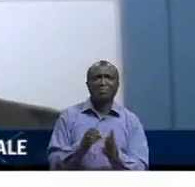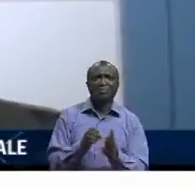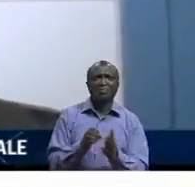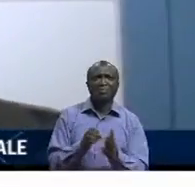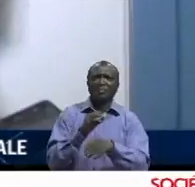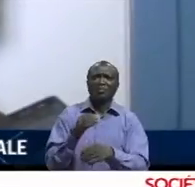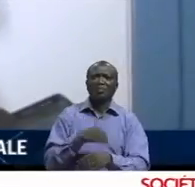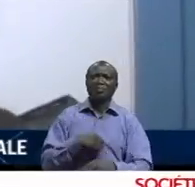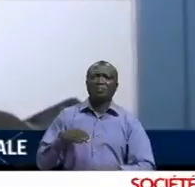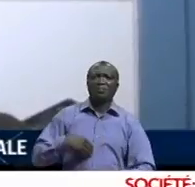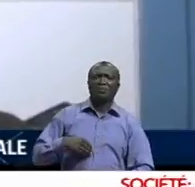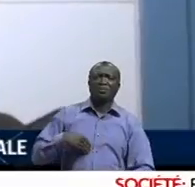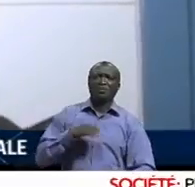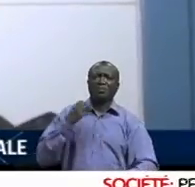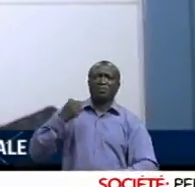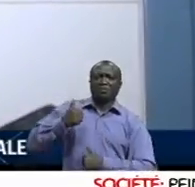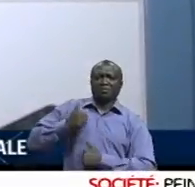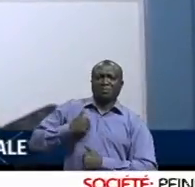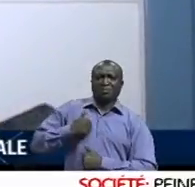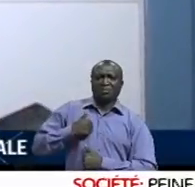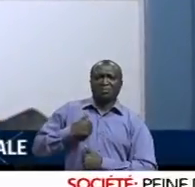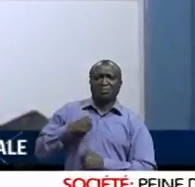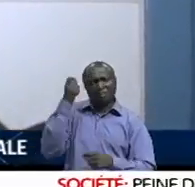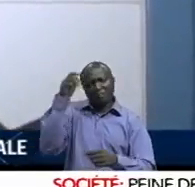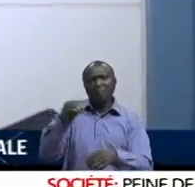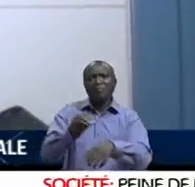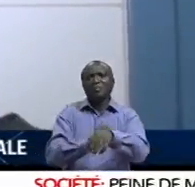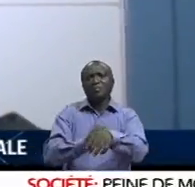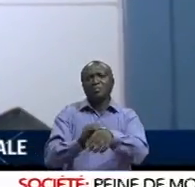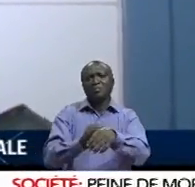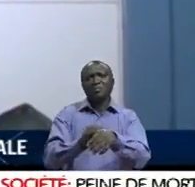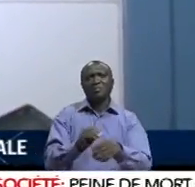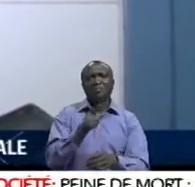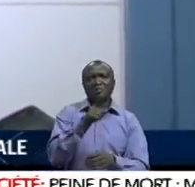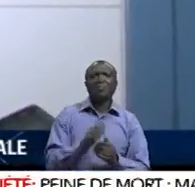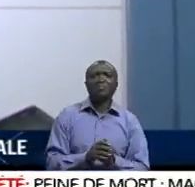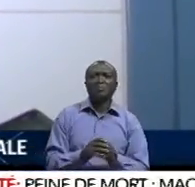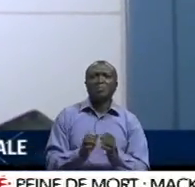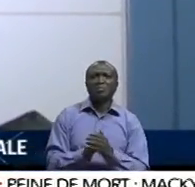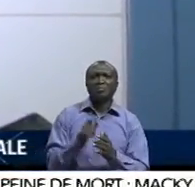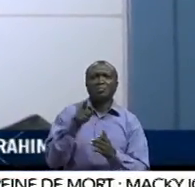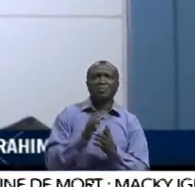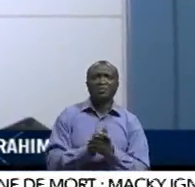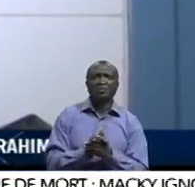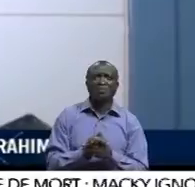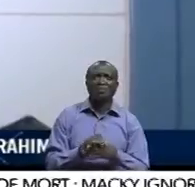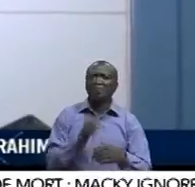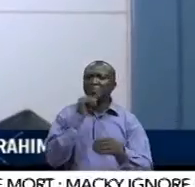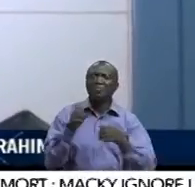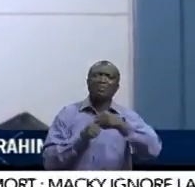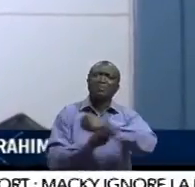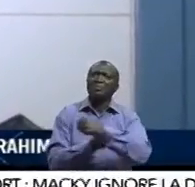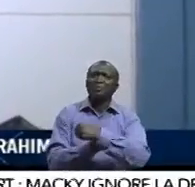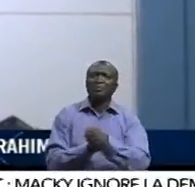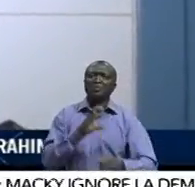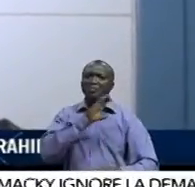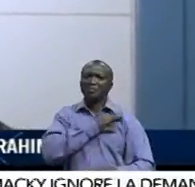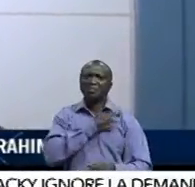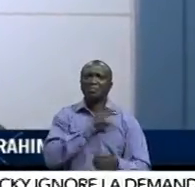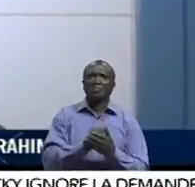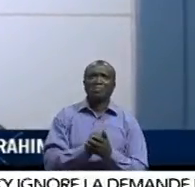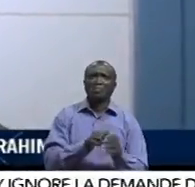on nous a dit bon c'est pas possible ici il faut qu'on nous aille à l'hôpital de temps en temps bon il y a les sécurité les gens qui passent des policiers qui passent de